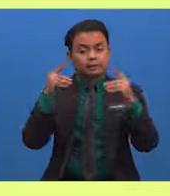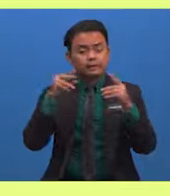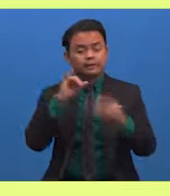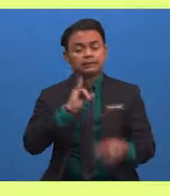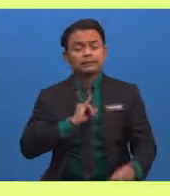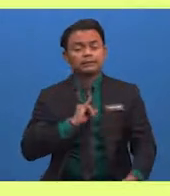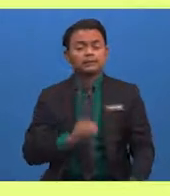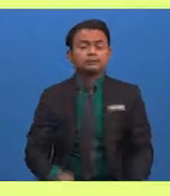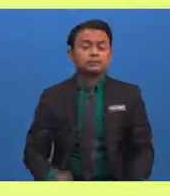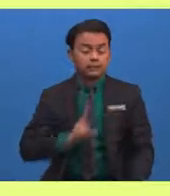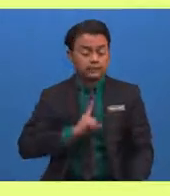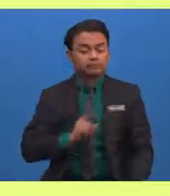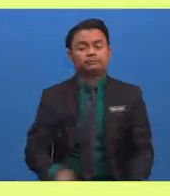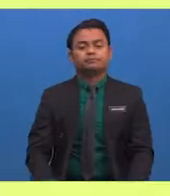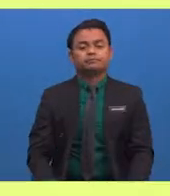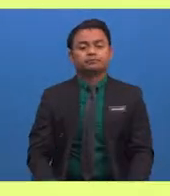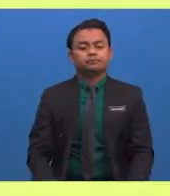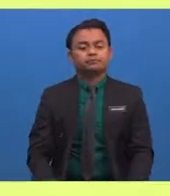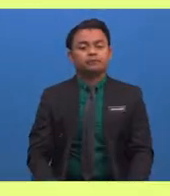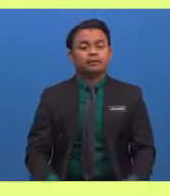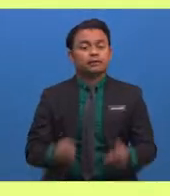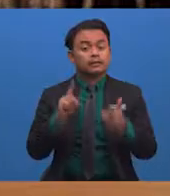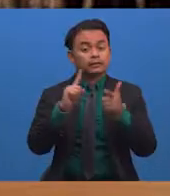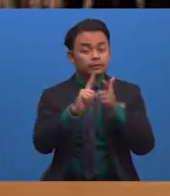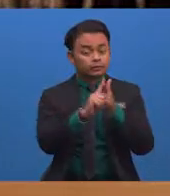zaman Khalifah Abbasiyah.